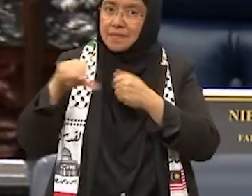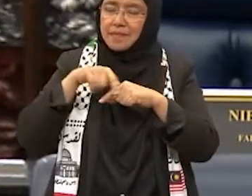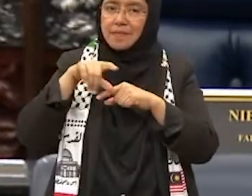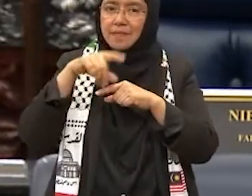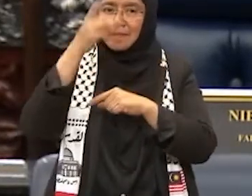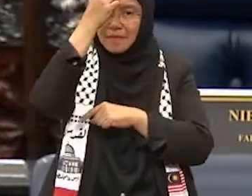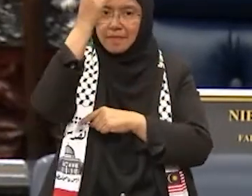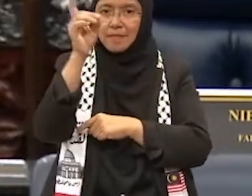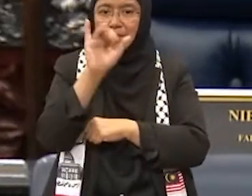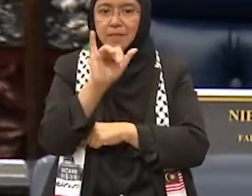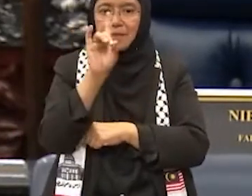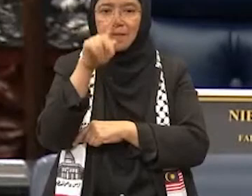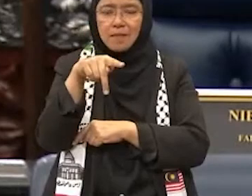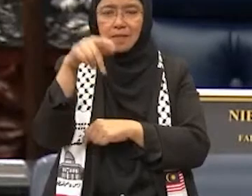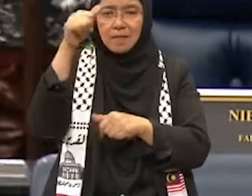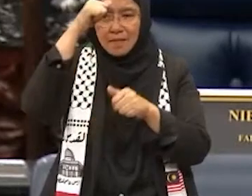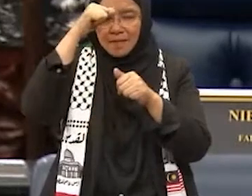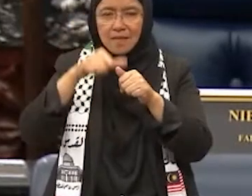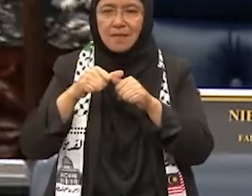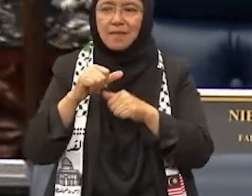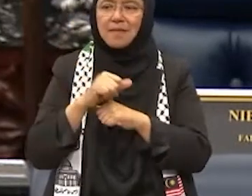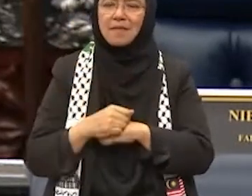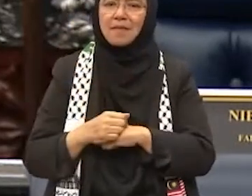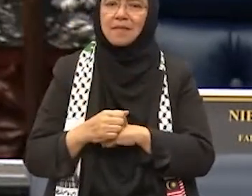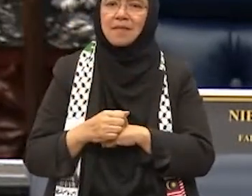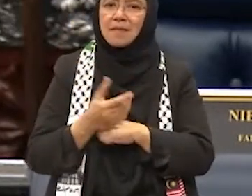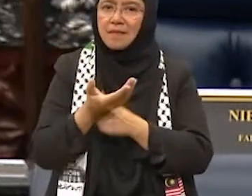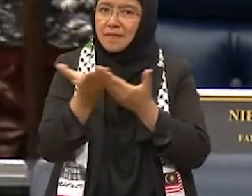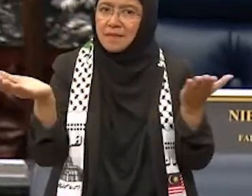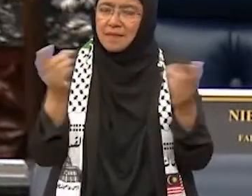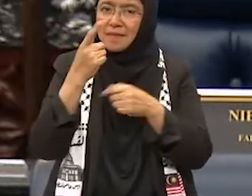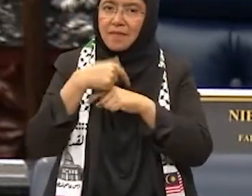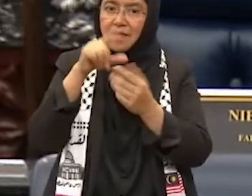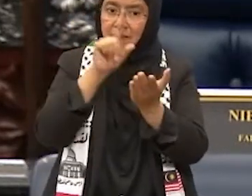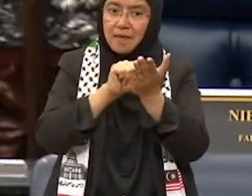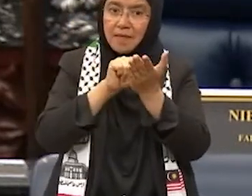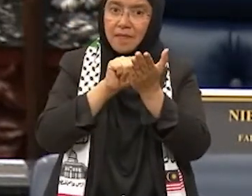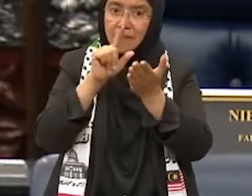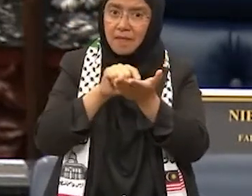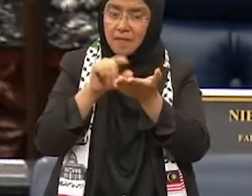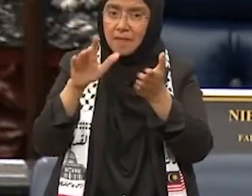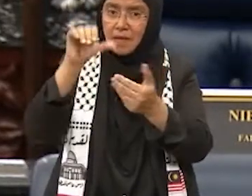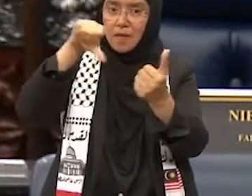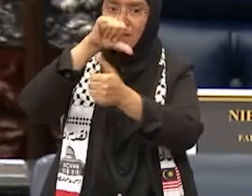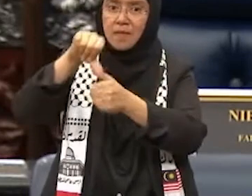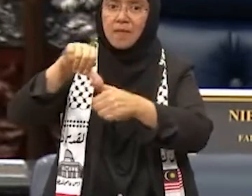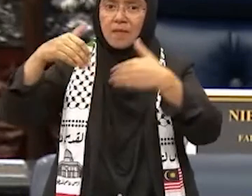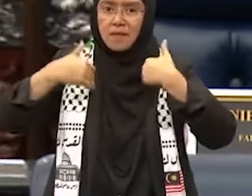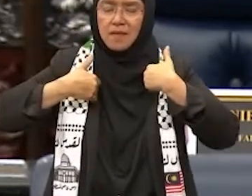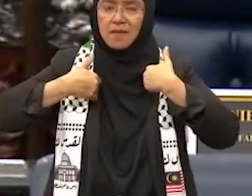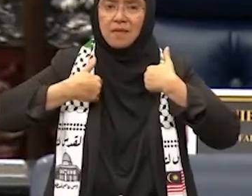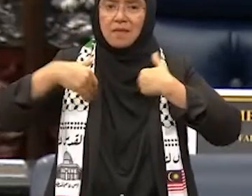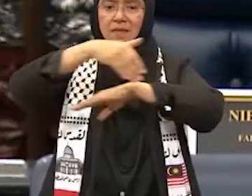bila kita lihat media sosial juga platform-platform ini juga mempunyai garis panduan ataupun piawaian kawal Selia mereka